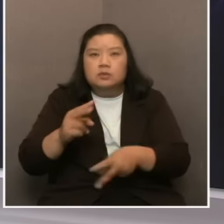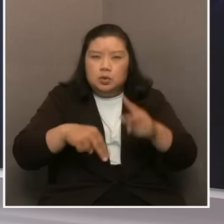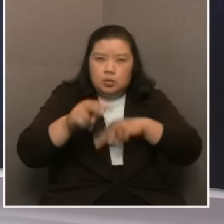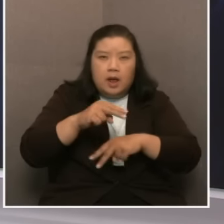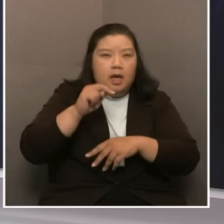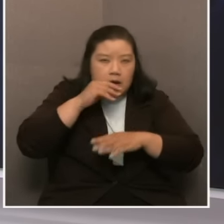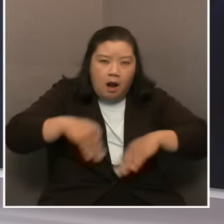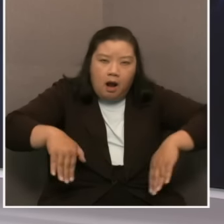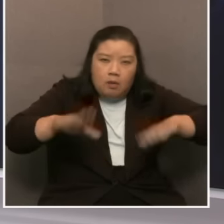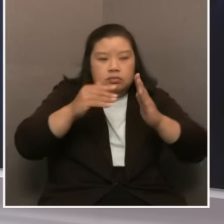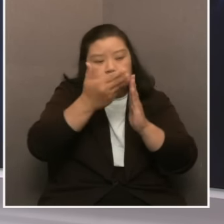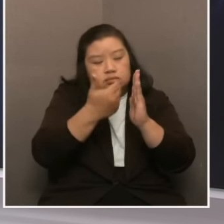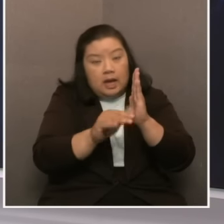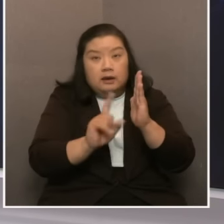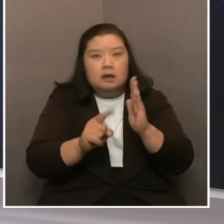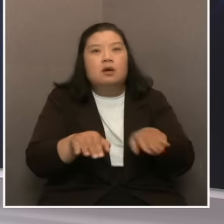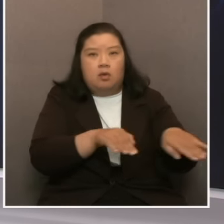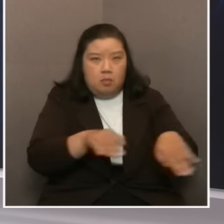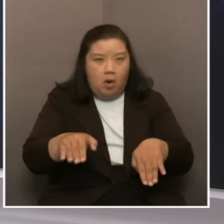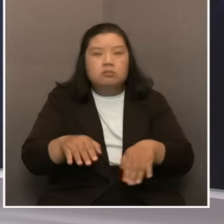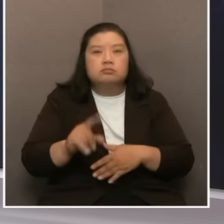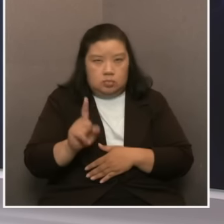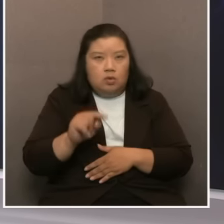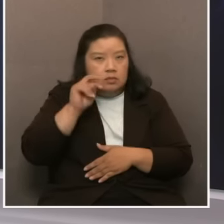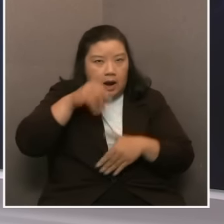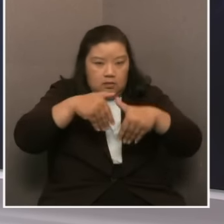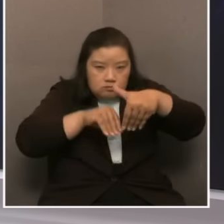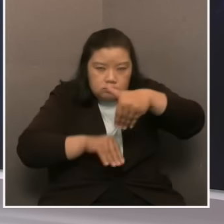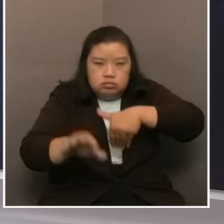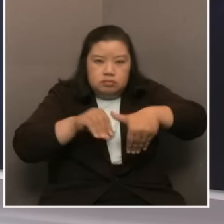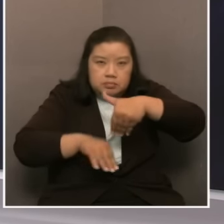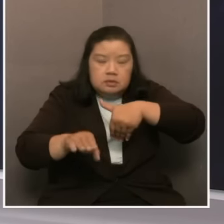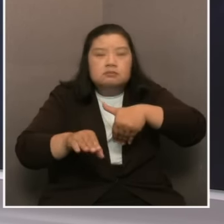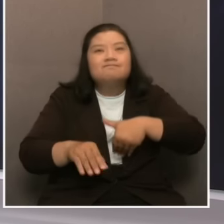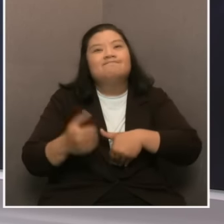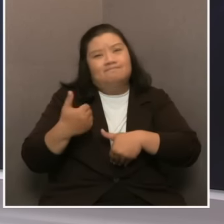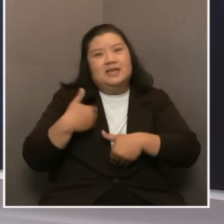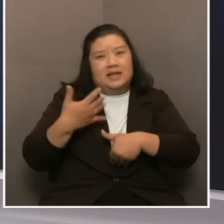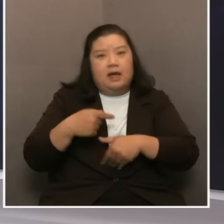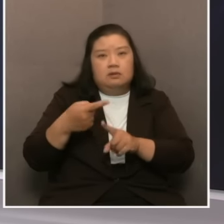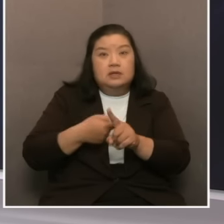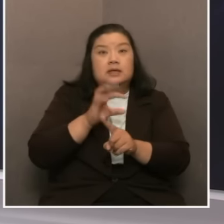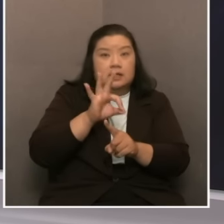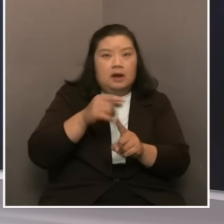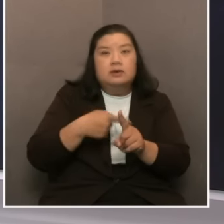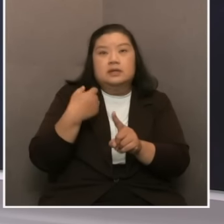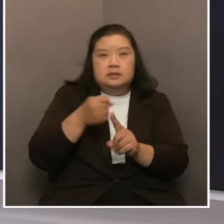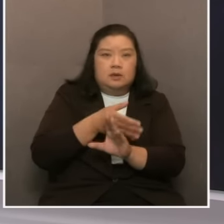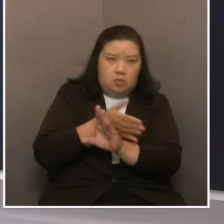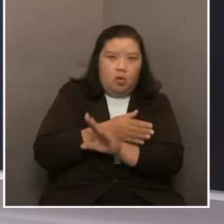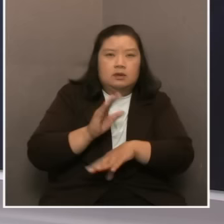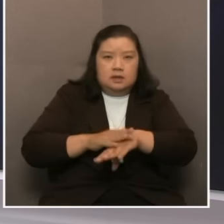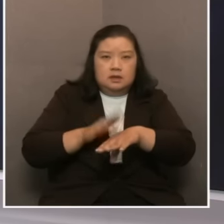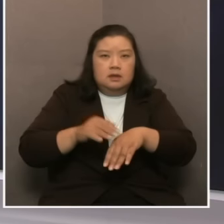ๆเป่านี้ให้เตรีมการเรื่องของการพร่องน้ำมาเตรียมมามาตั้งแต่ช่งเดือนกัญายนต ถึงตุลาคมที่ผ่านมาแล้